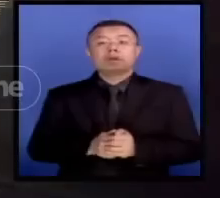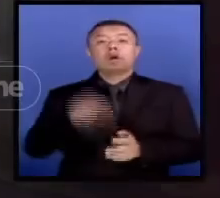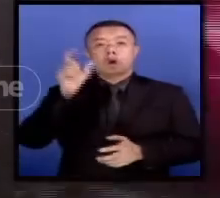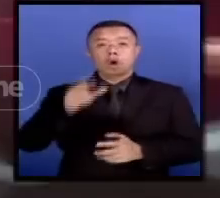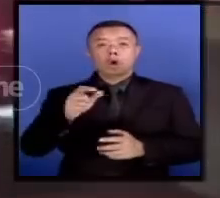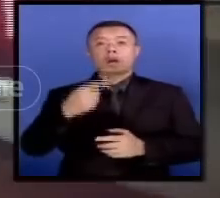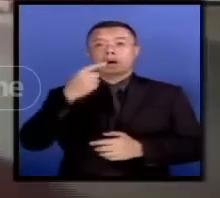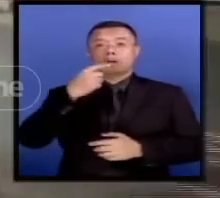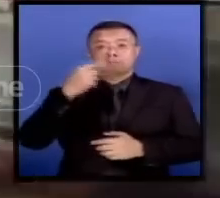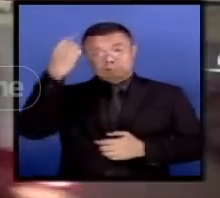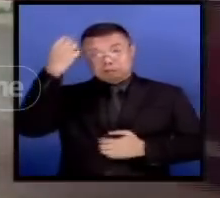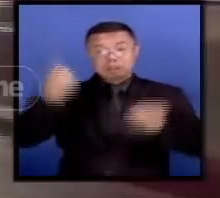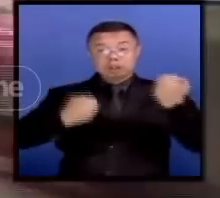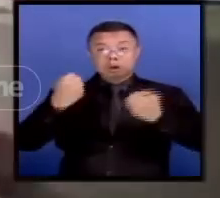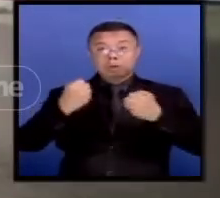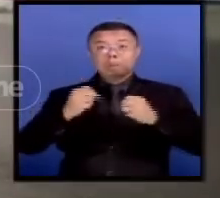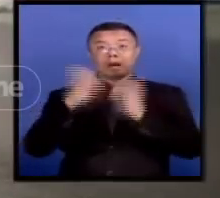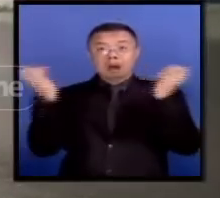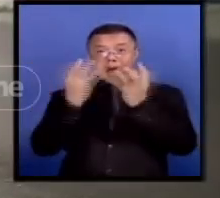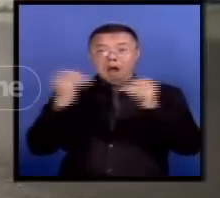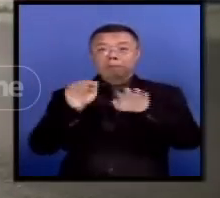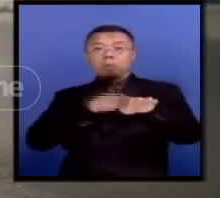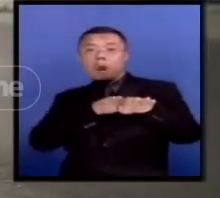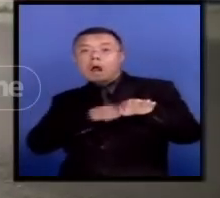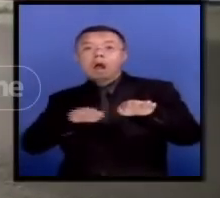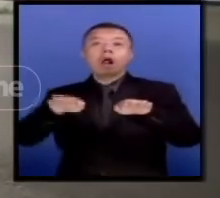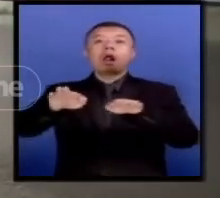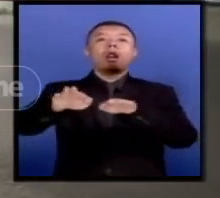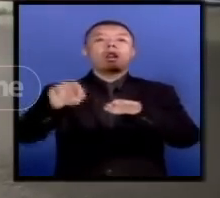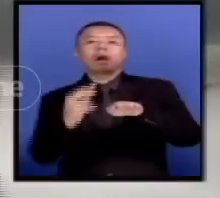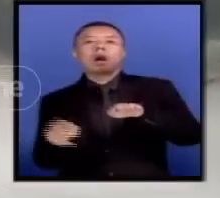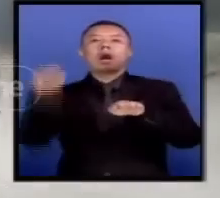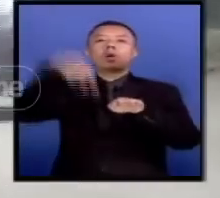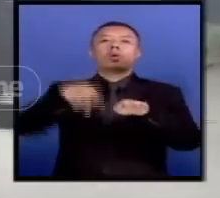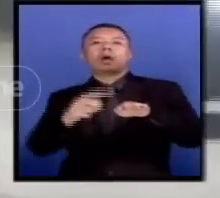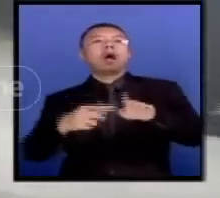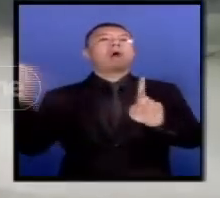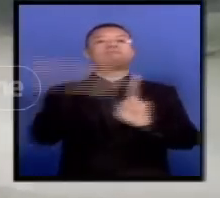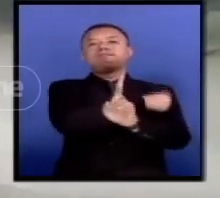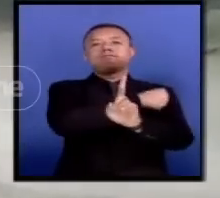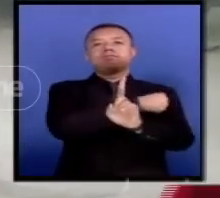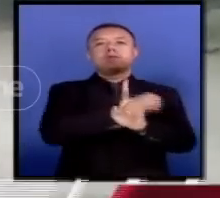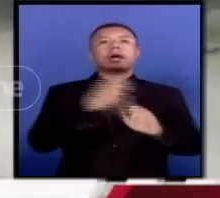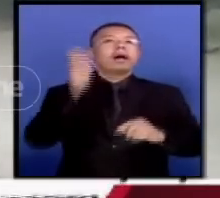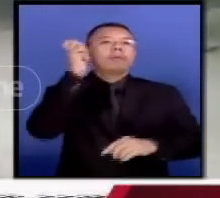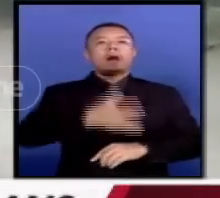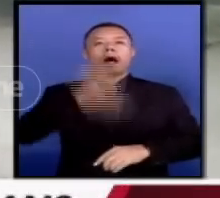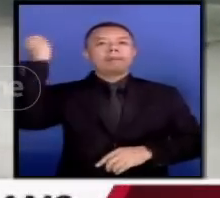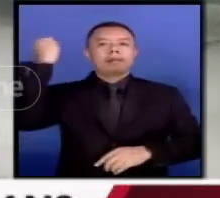Pengemudi ambulans tersebut kemudian naik ke truk dan menganiaya serta mengambil telepon genggam milik sopir truk